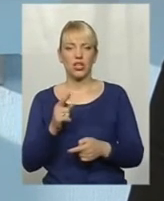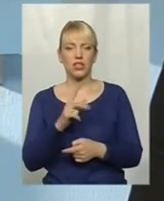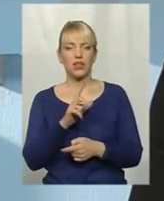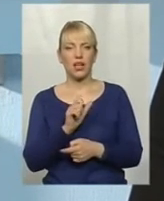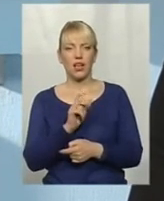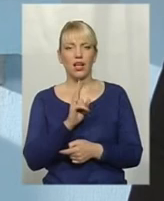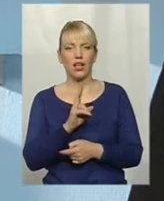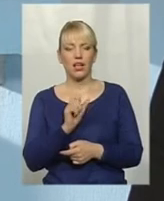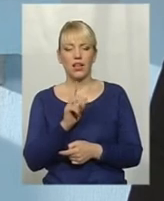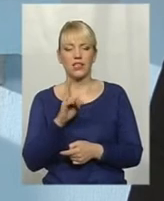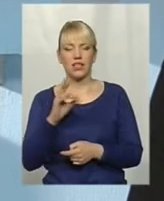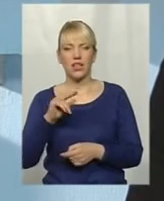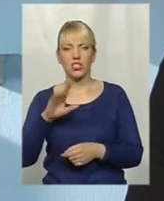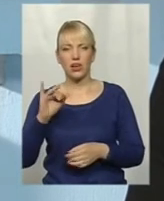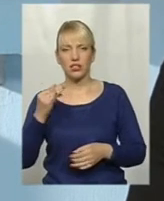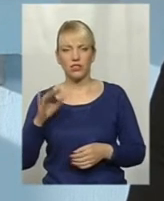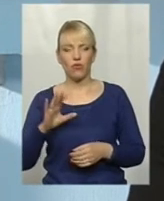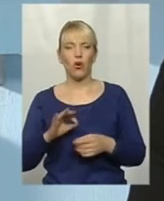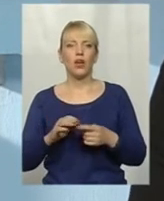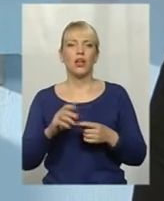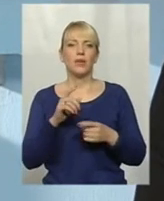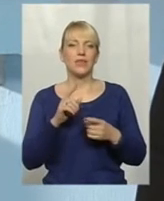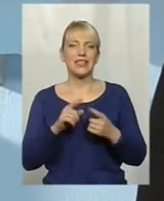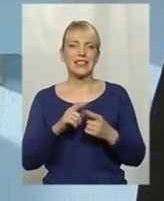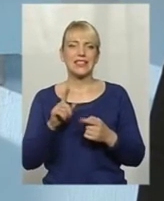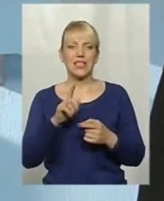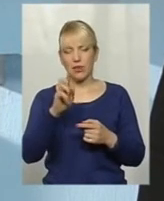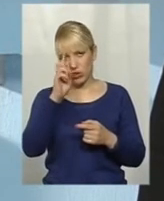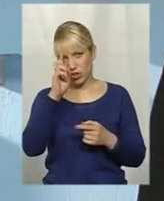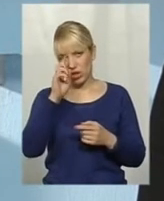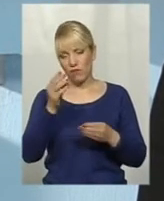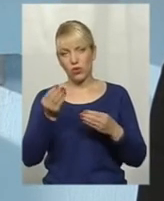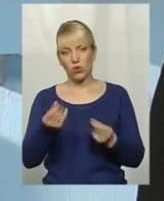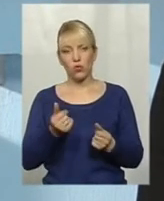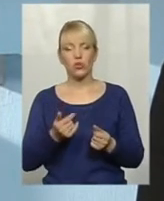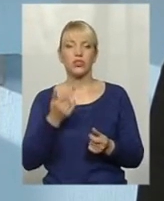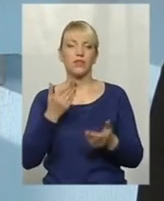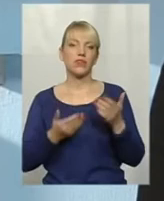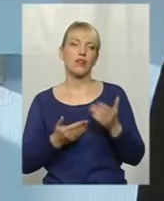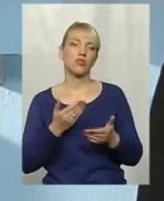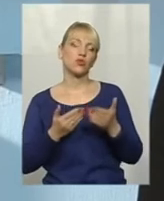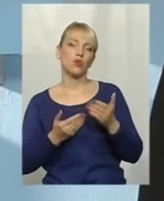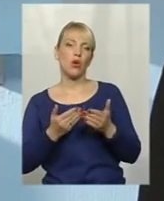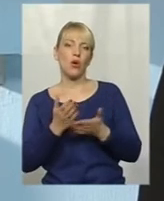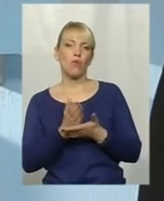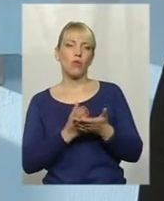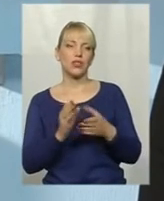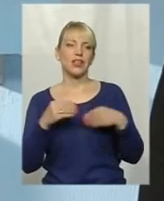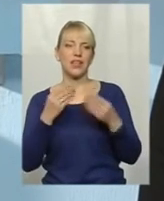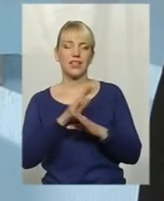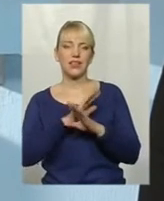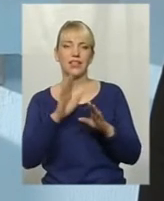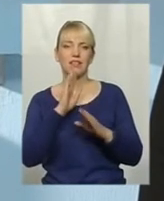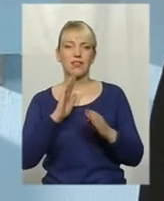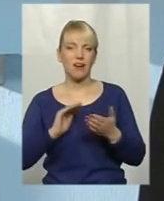службу з коштів державного бюджету. Якщо послуги адвоката надані неякісно, не в